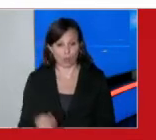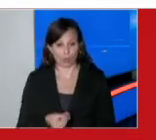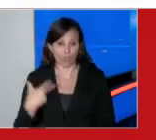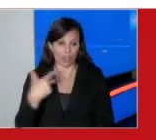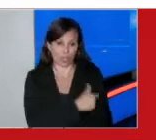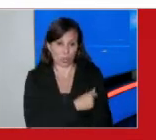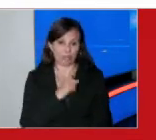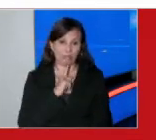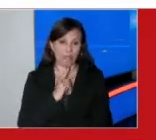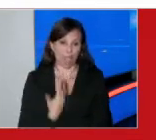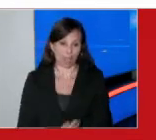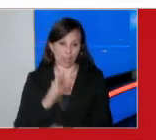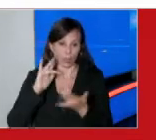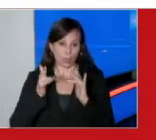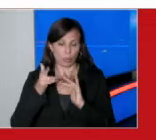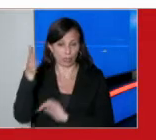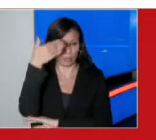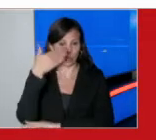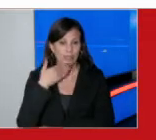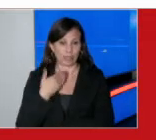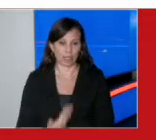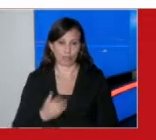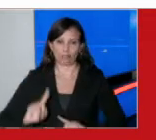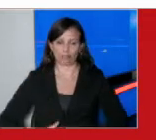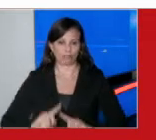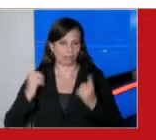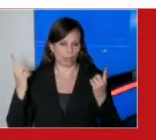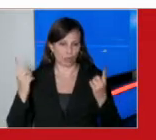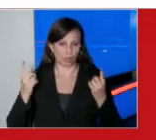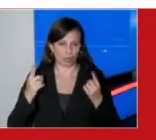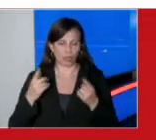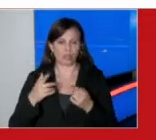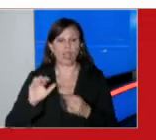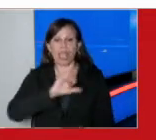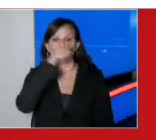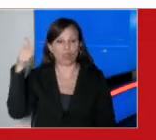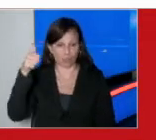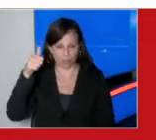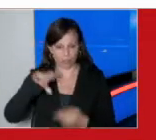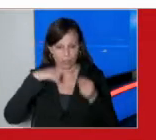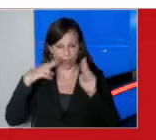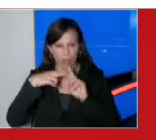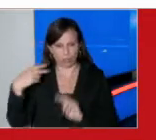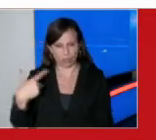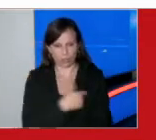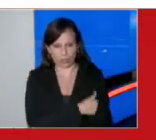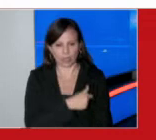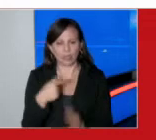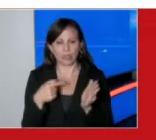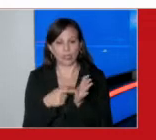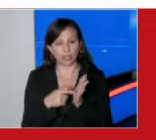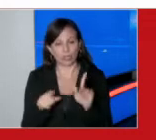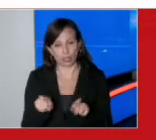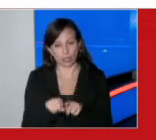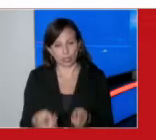מאוד נמוך, לעומת מדינת ישראל שהראשונה בעולם להתחסן ובחיסוניות, ולכן, באמת, כמו שאנחנו חוזרים